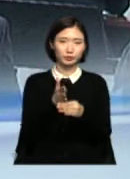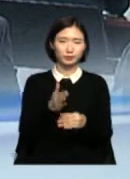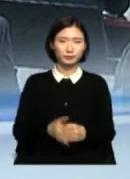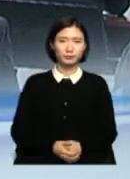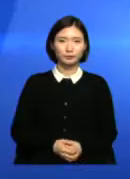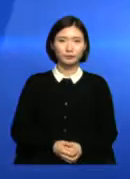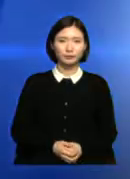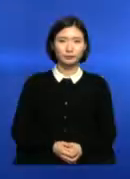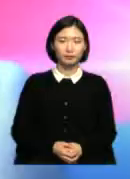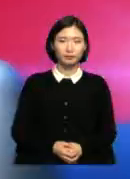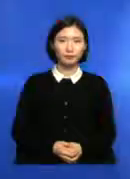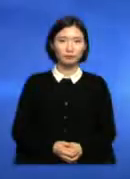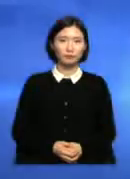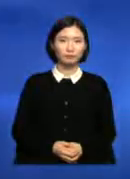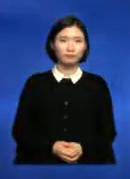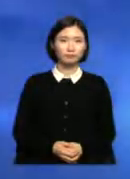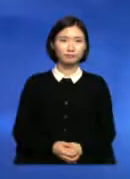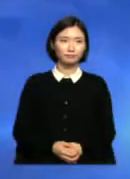기자입니다.